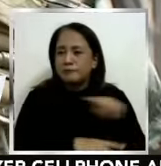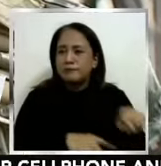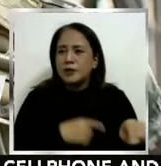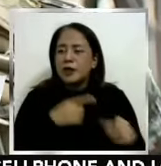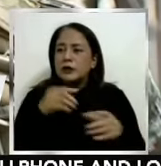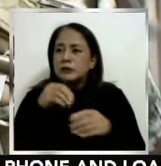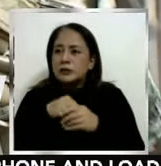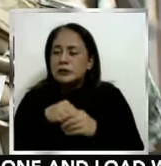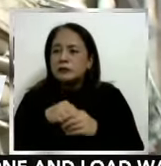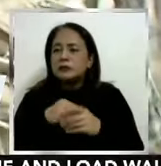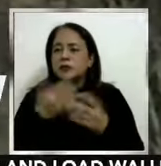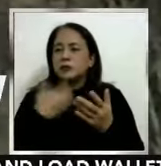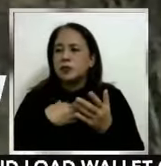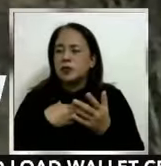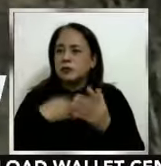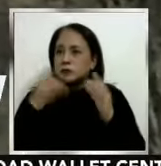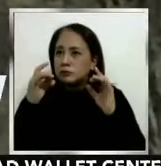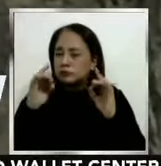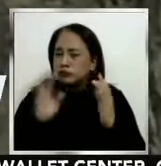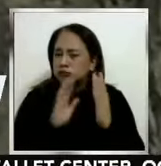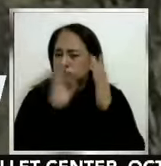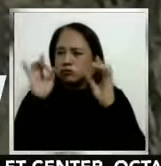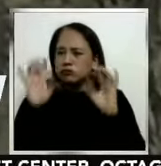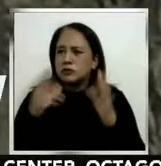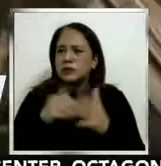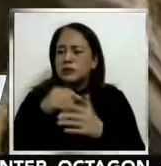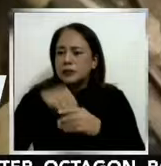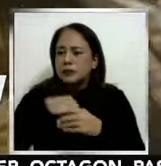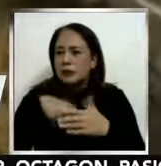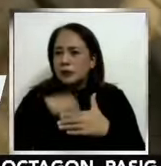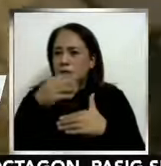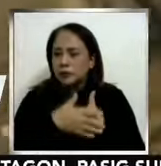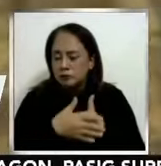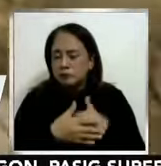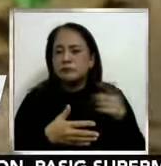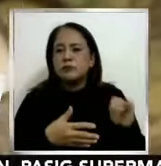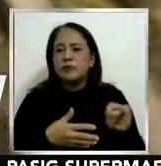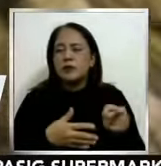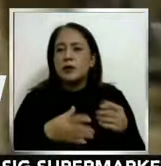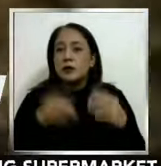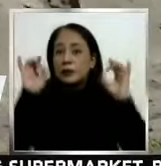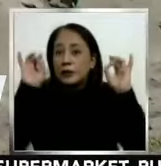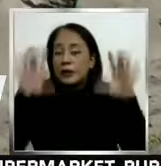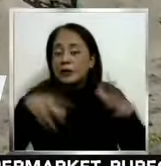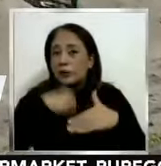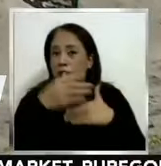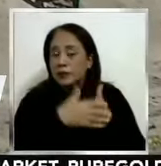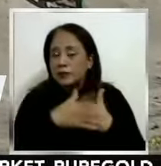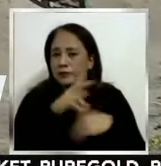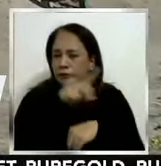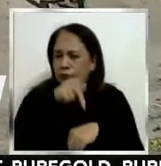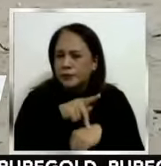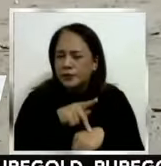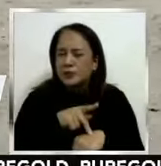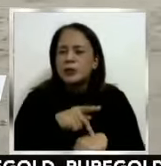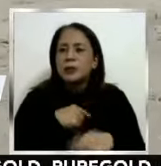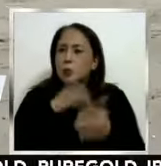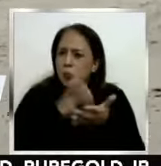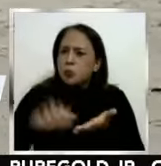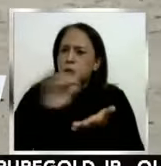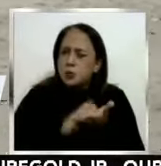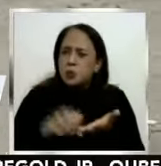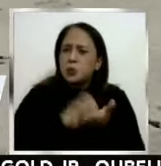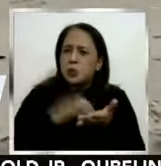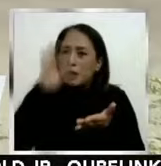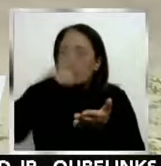mula sa loob ng bansa, patungong external defense o banta mula sa labas ng bansa. Ang kaensayo ng mga sundalong Pinoy sa